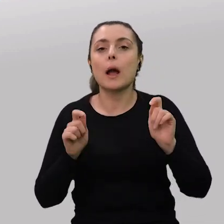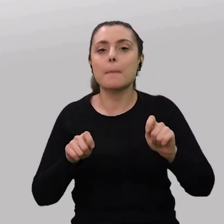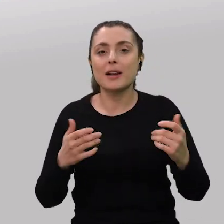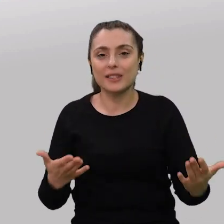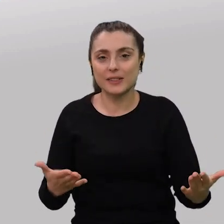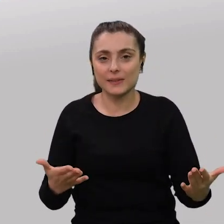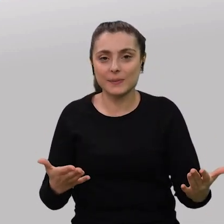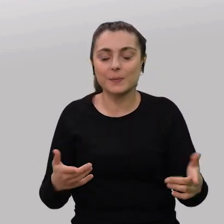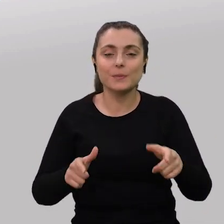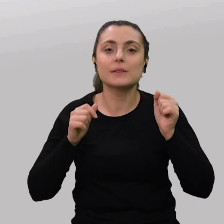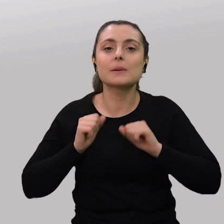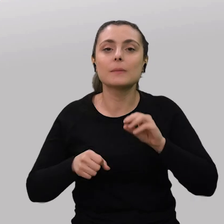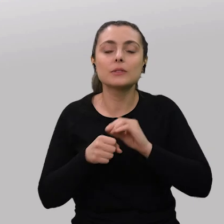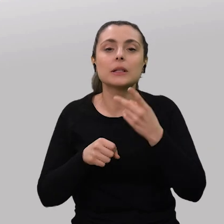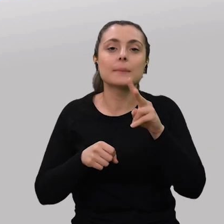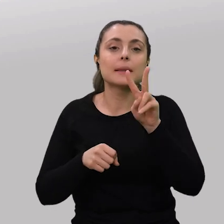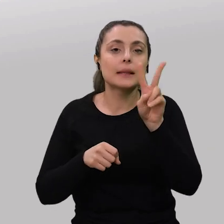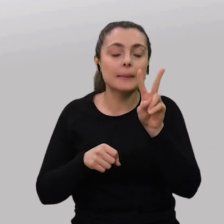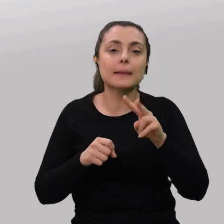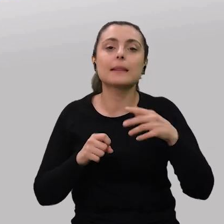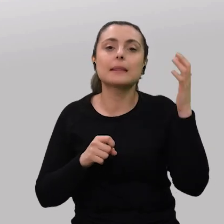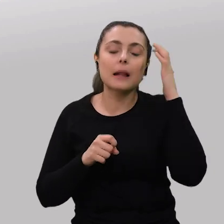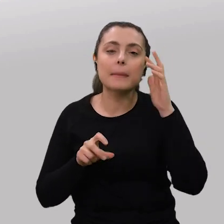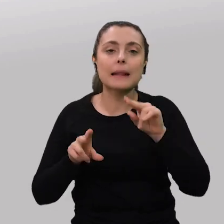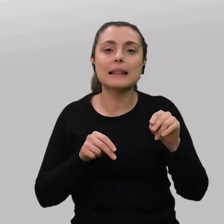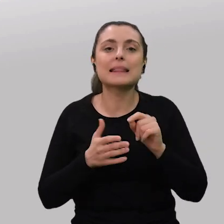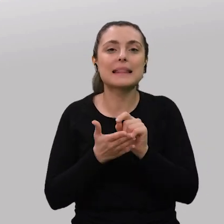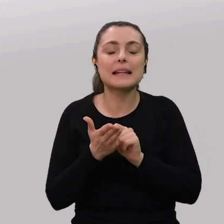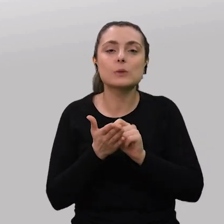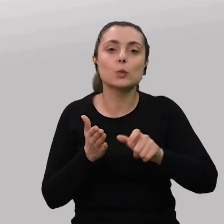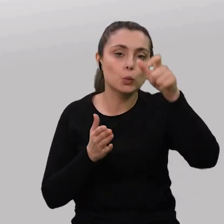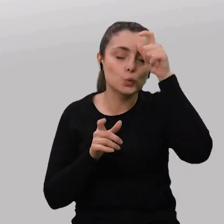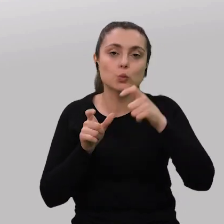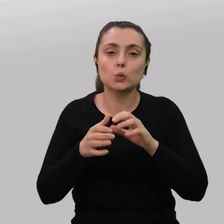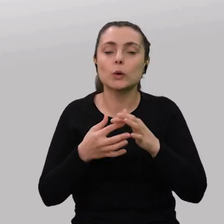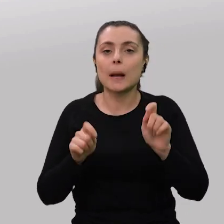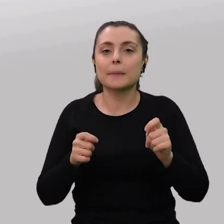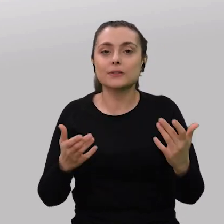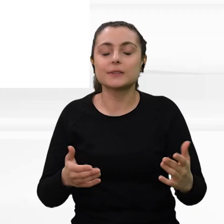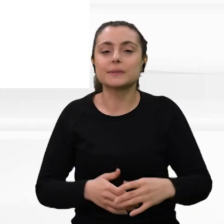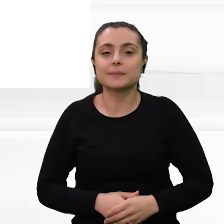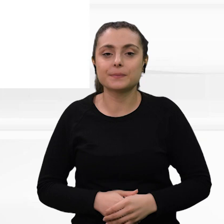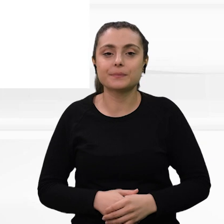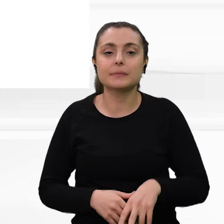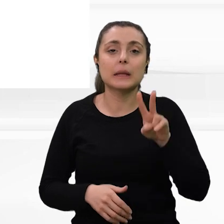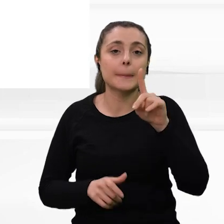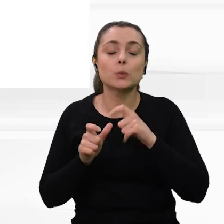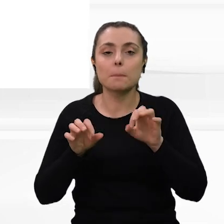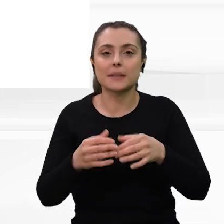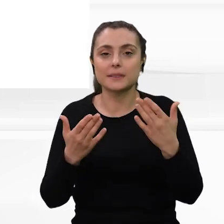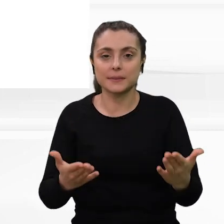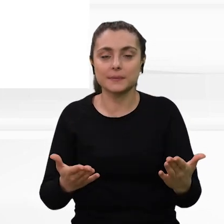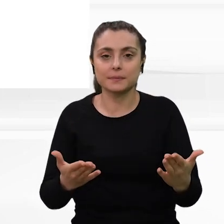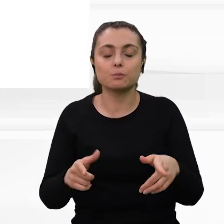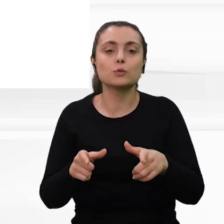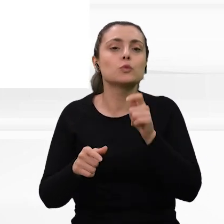soruların çözümlerini yapacağız bu dersimizde 2020 temel yeterli testindeki Türkçe sorularını çözeceğiz bir soruyla